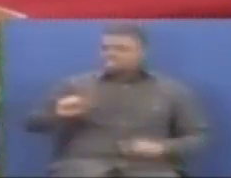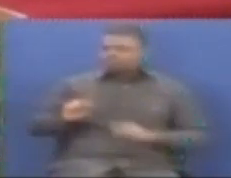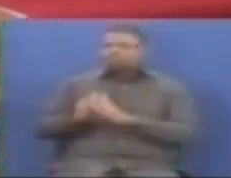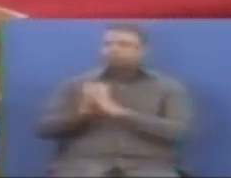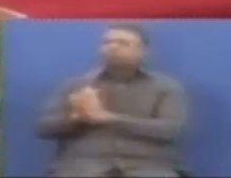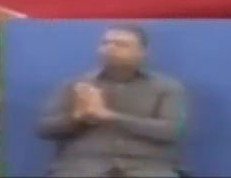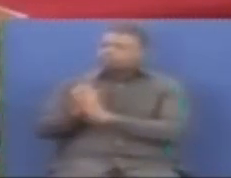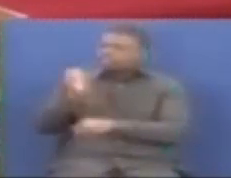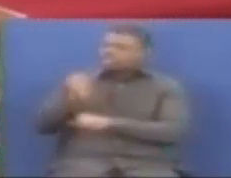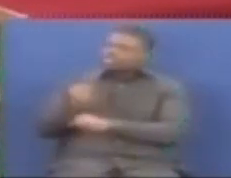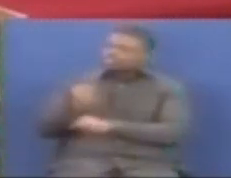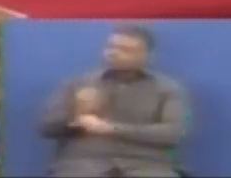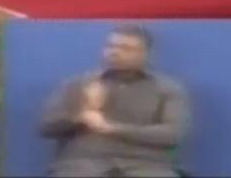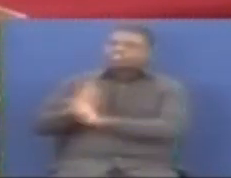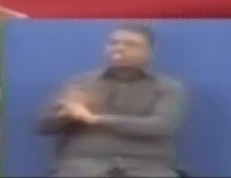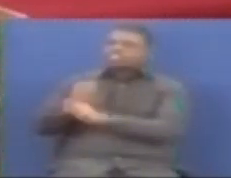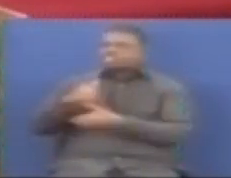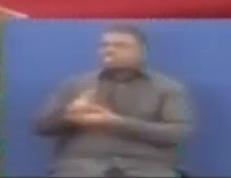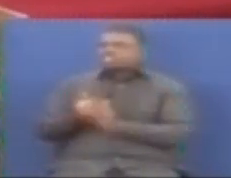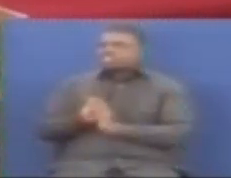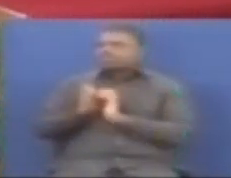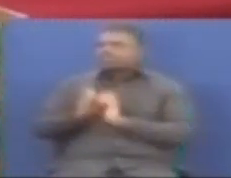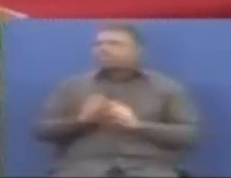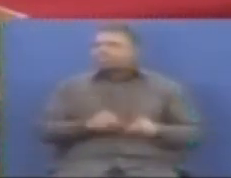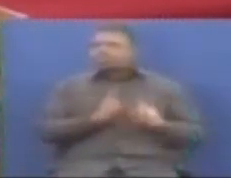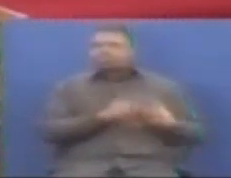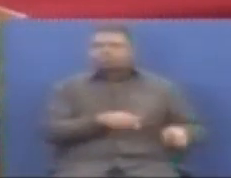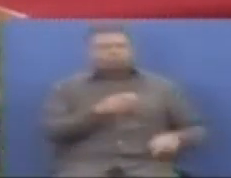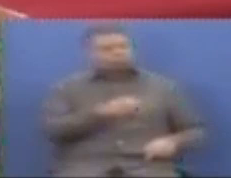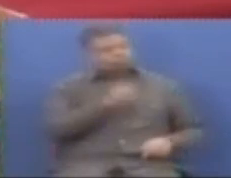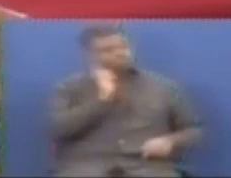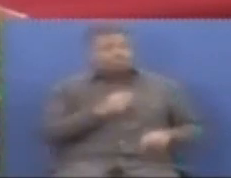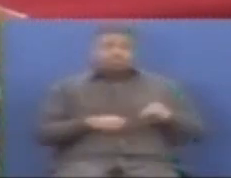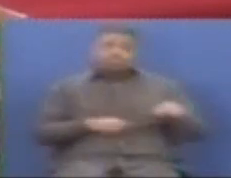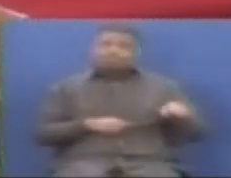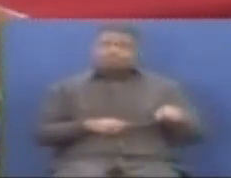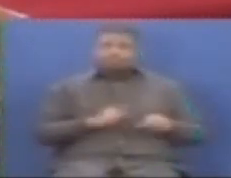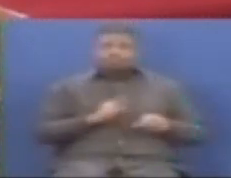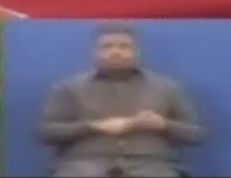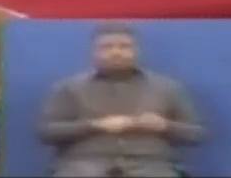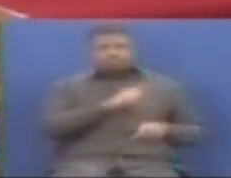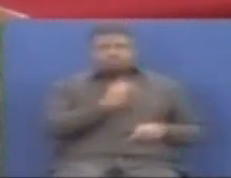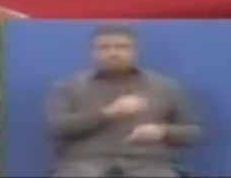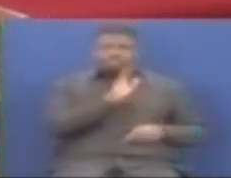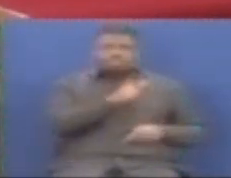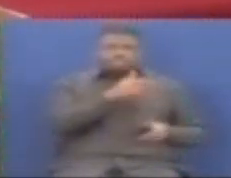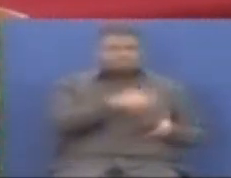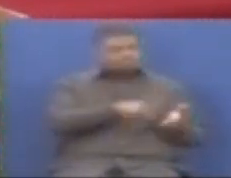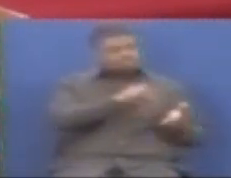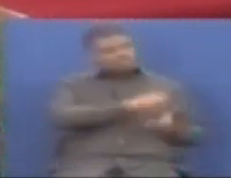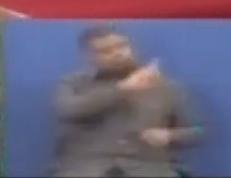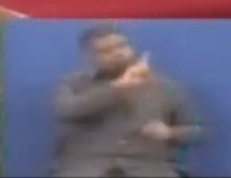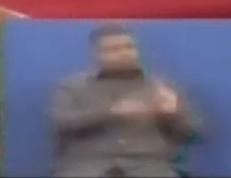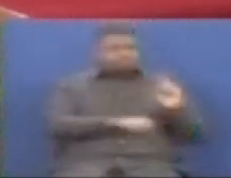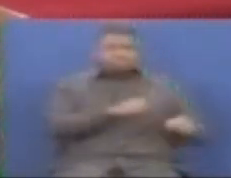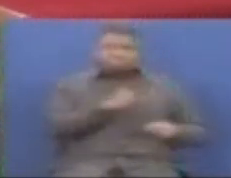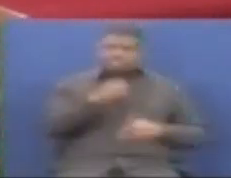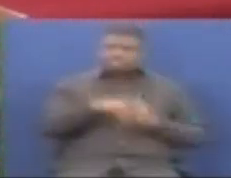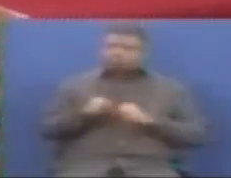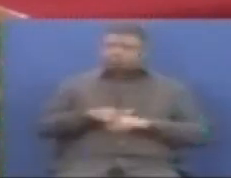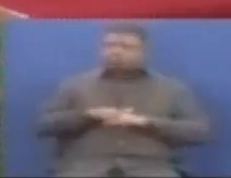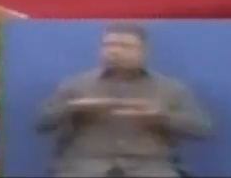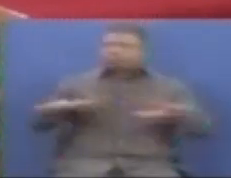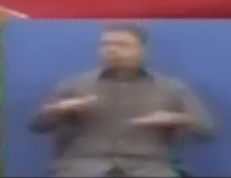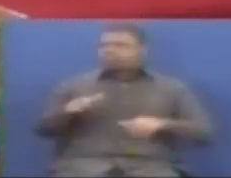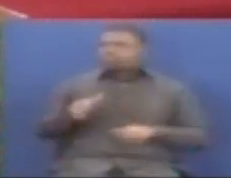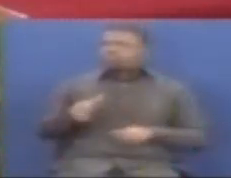nzuri ya kufuatilia sekta mbalimbali ikiwemo sekta ya nishati. Na kwa kuwa swali lake la nyongeza ameulizia katika usambazaji wa